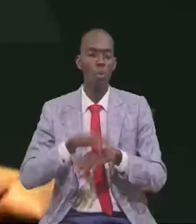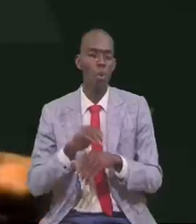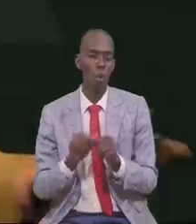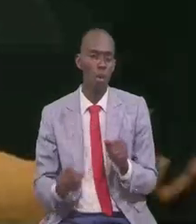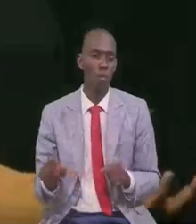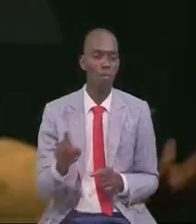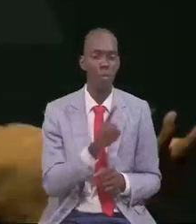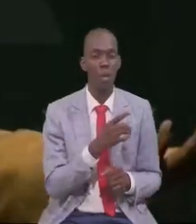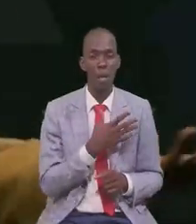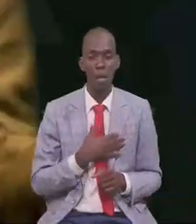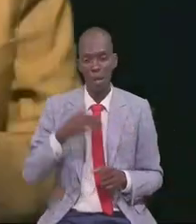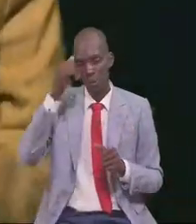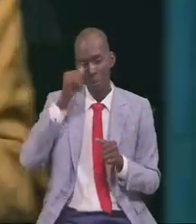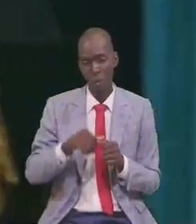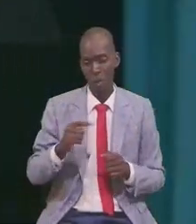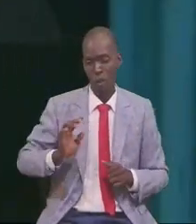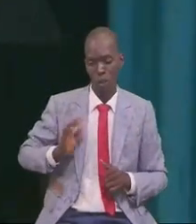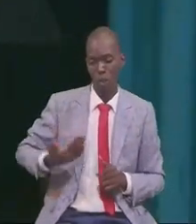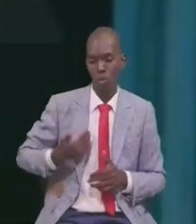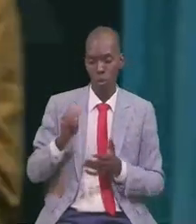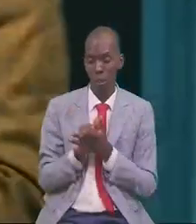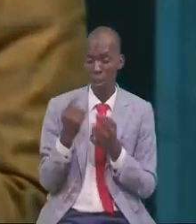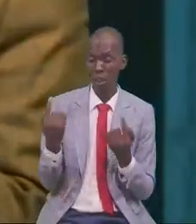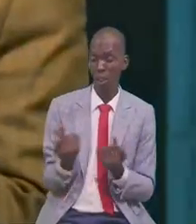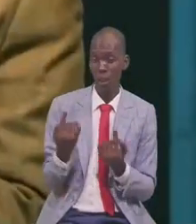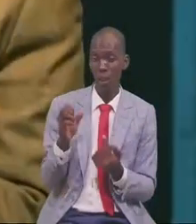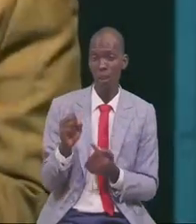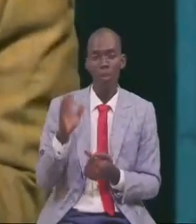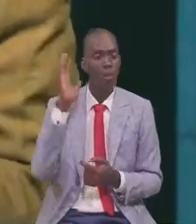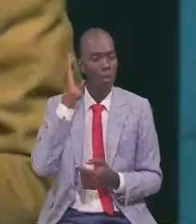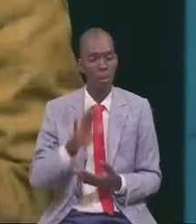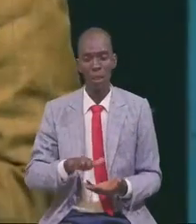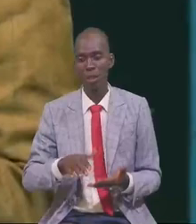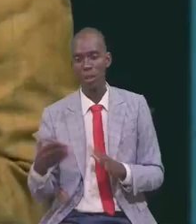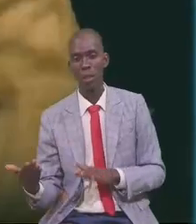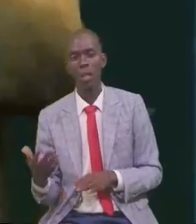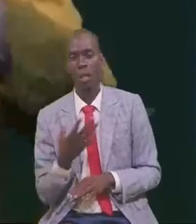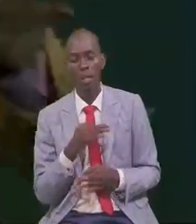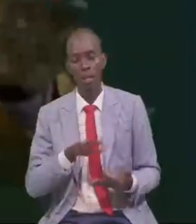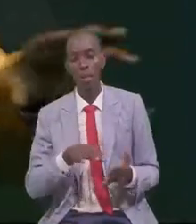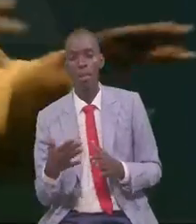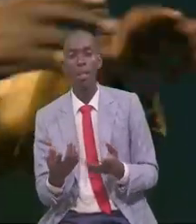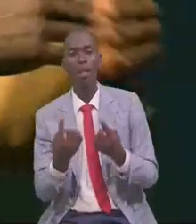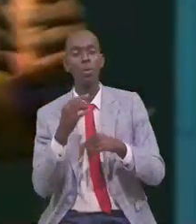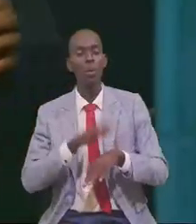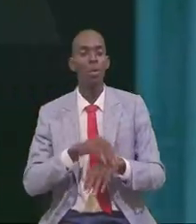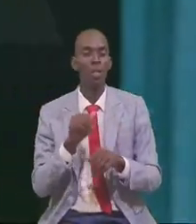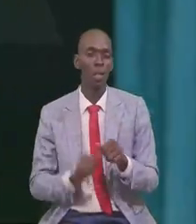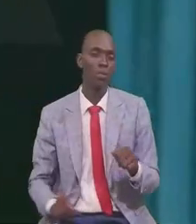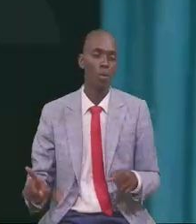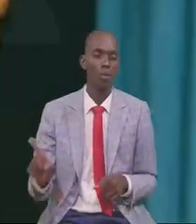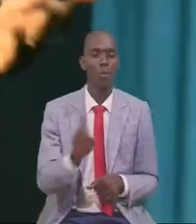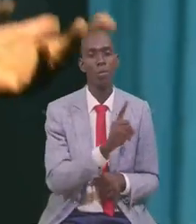qui pêche, c'est celle qui mourra. Et la mort est venue sur tout homme.